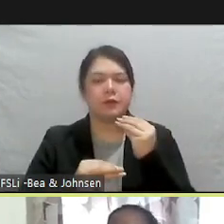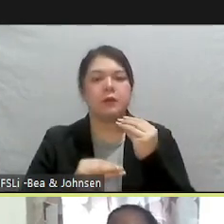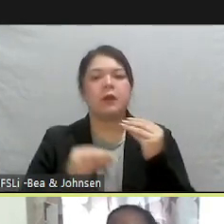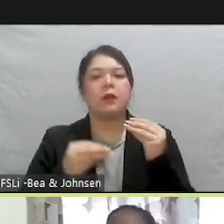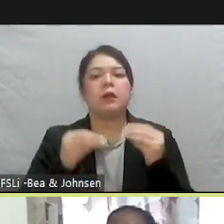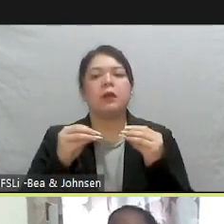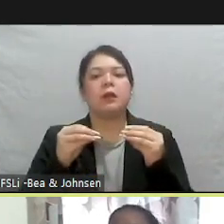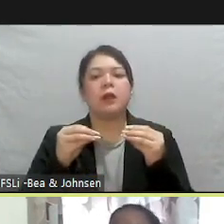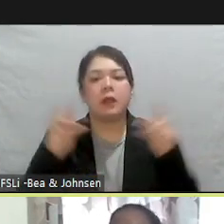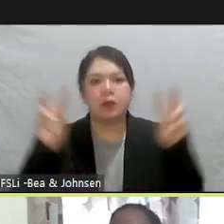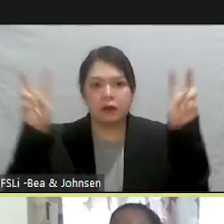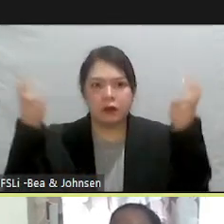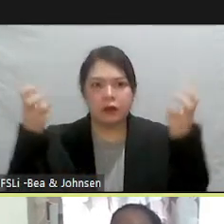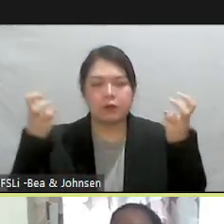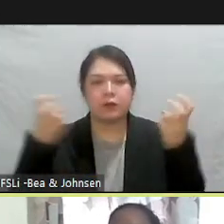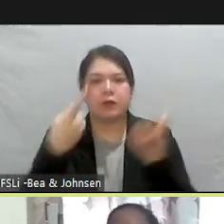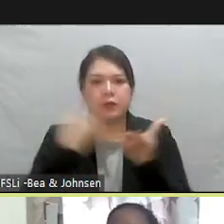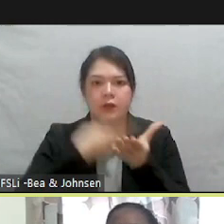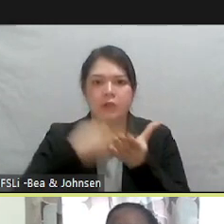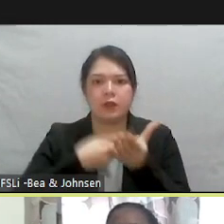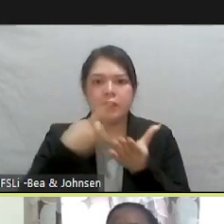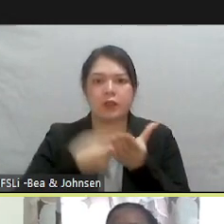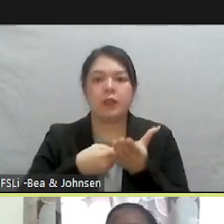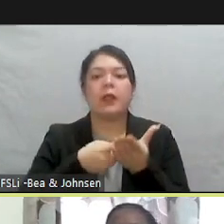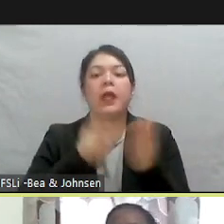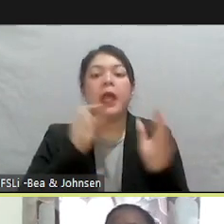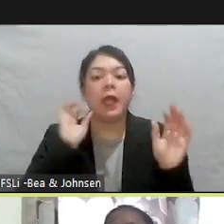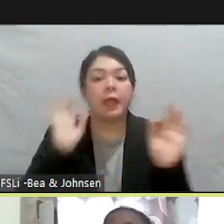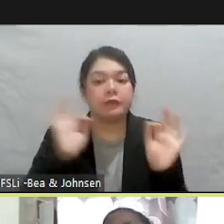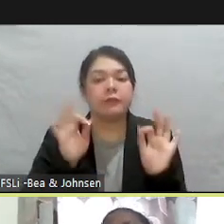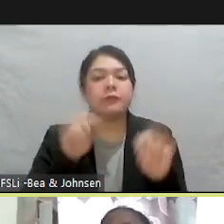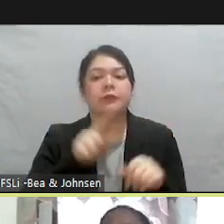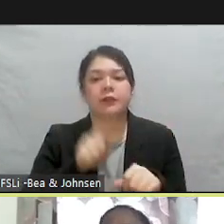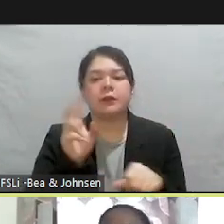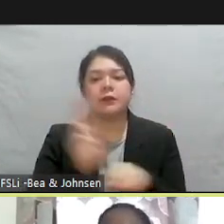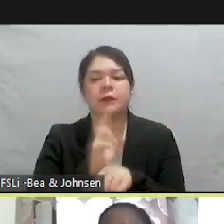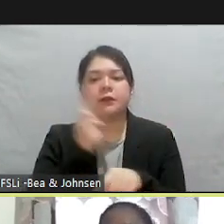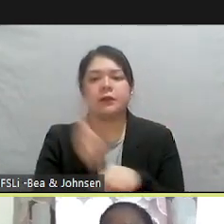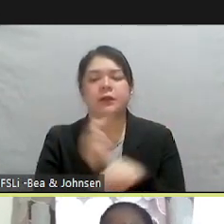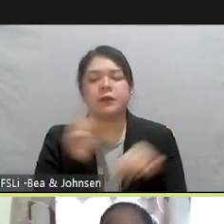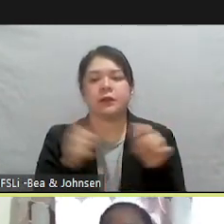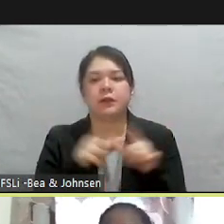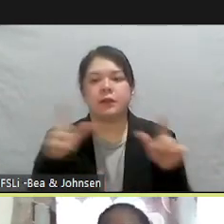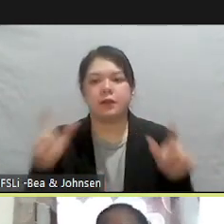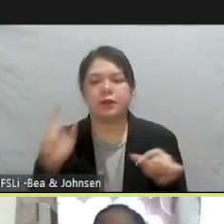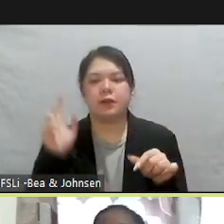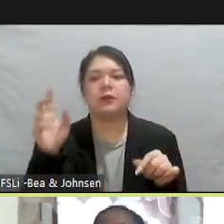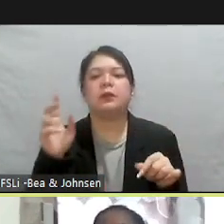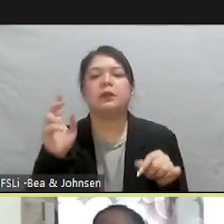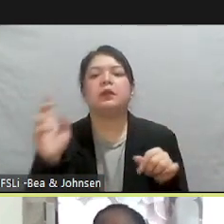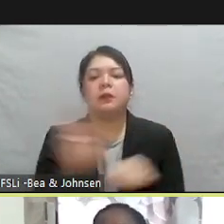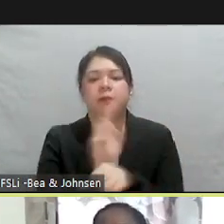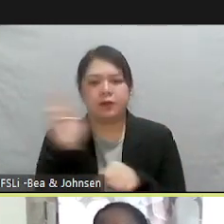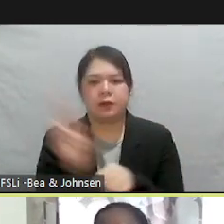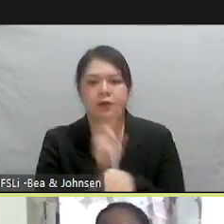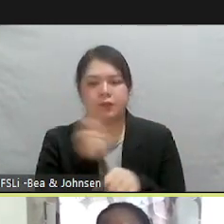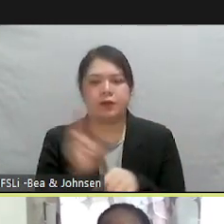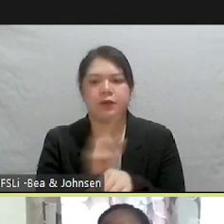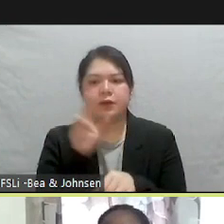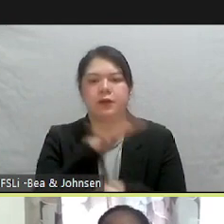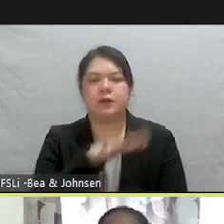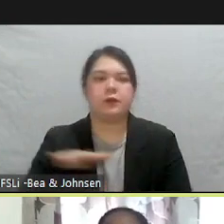isang paksa kung ang ginagamit ng isang tagapagturo ay ang lingwaheng ginagamit mismo ng